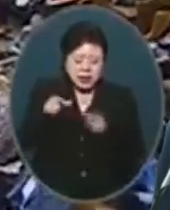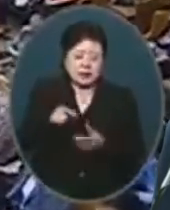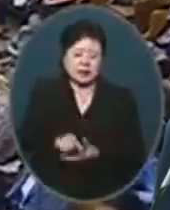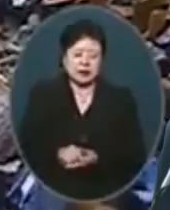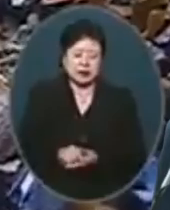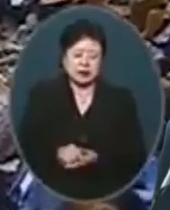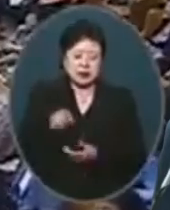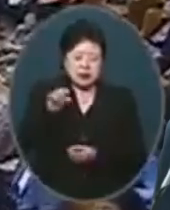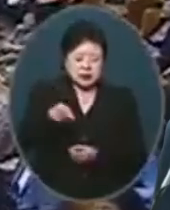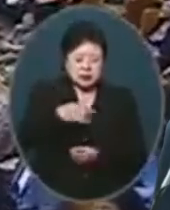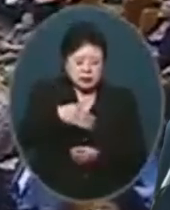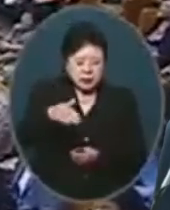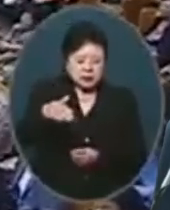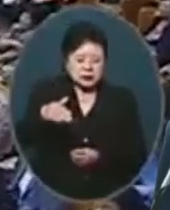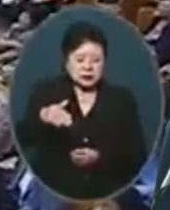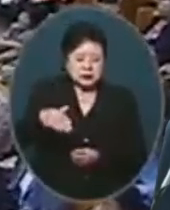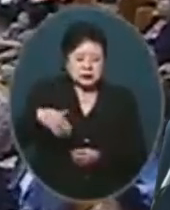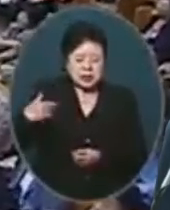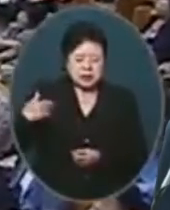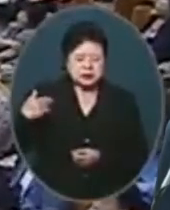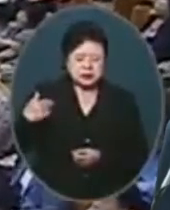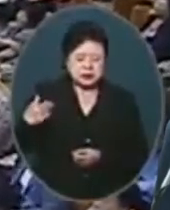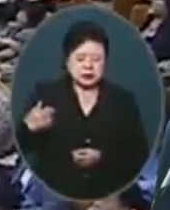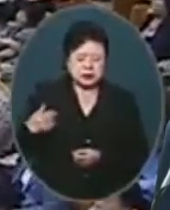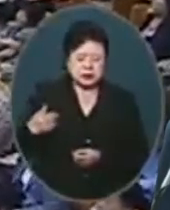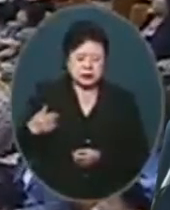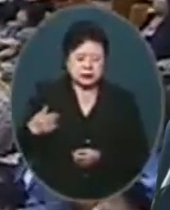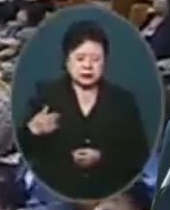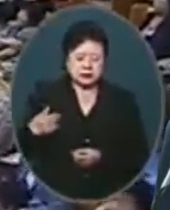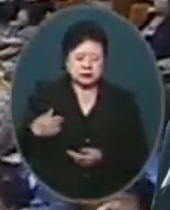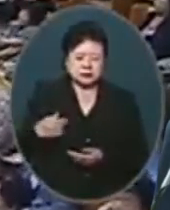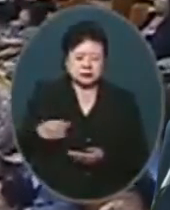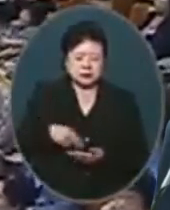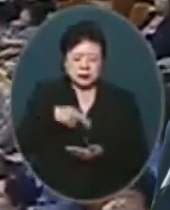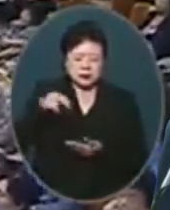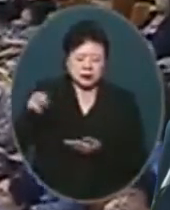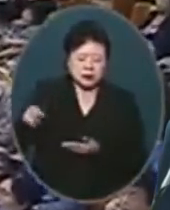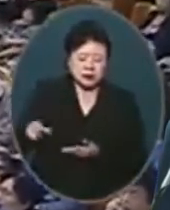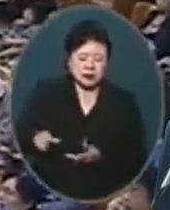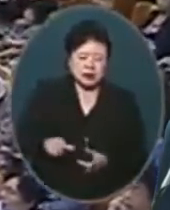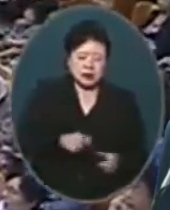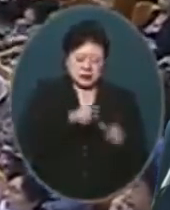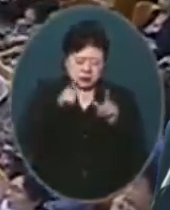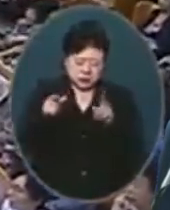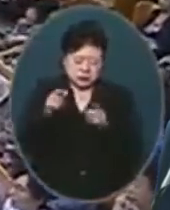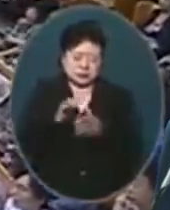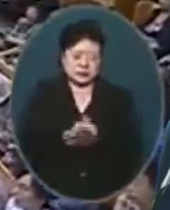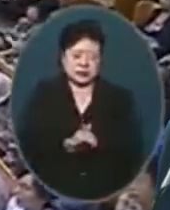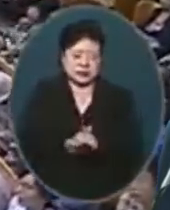살며 어디로 가는지 알지 못하고